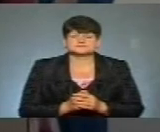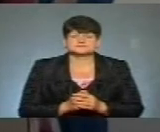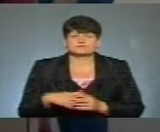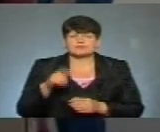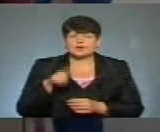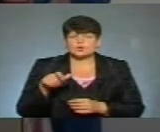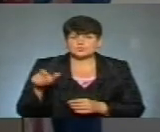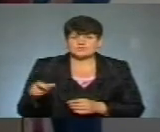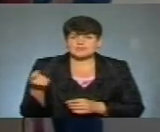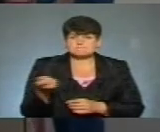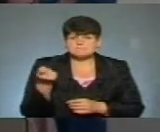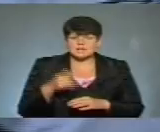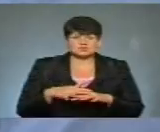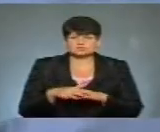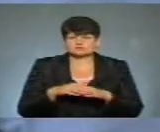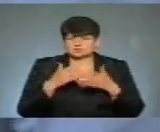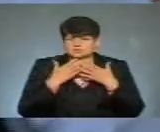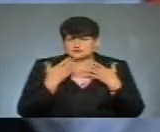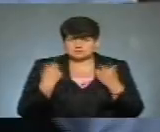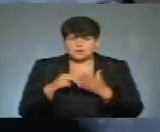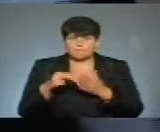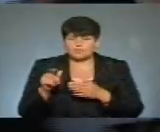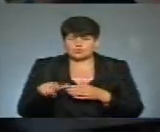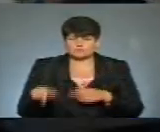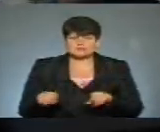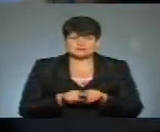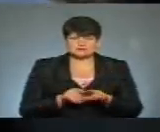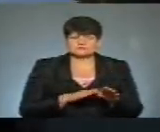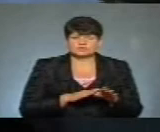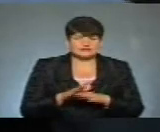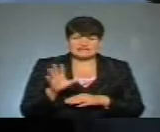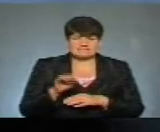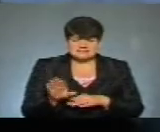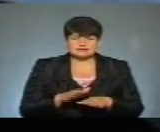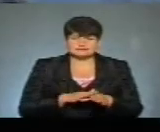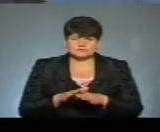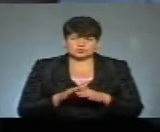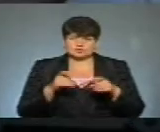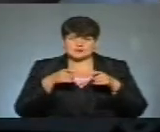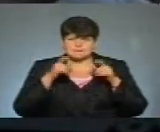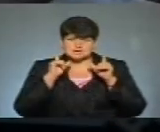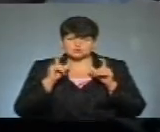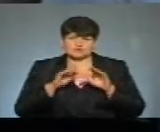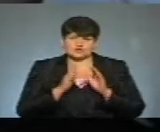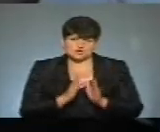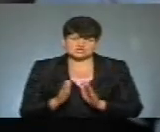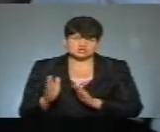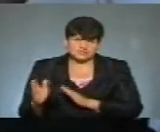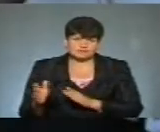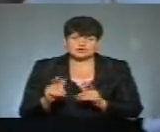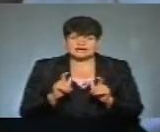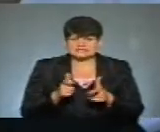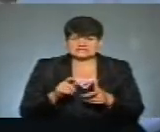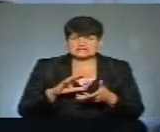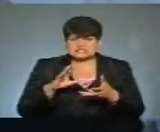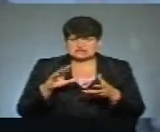Людей мало, скупчення немає. Покупці також дотримуються, не всі, але дотримуються маскового режиму. Тому карантинні